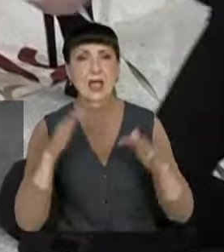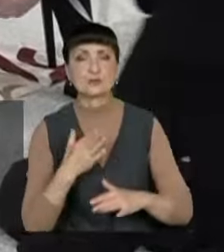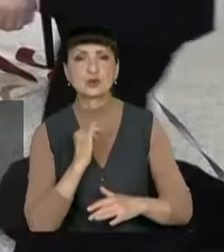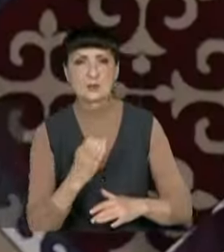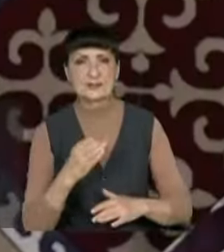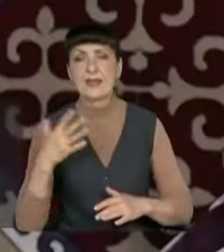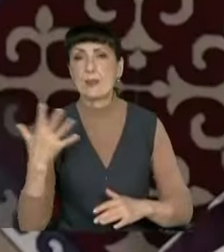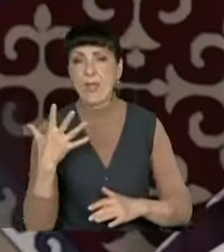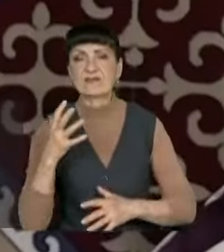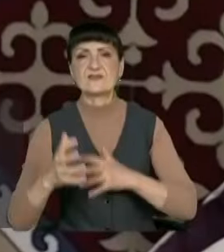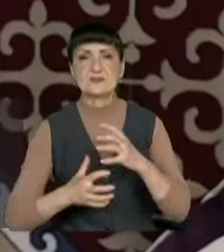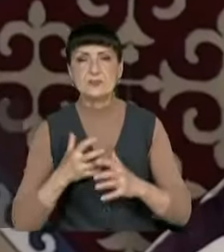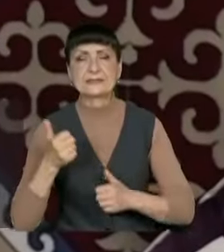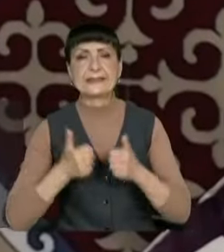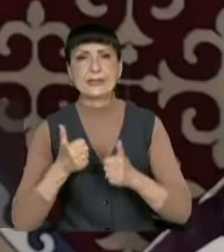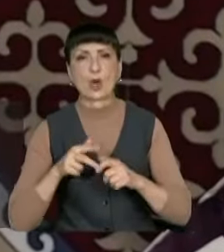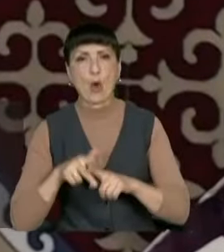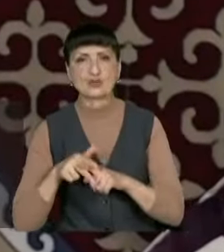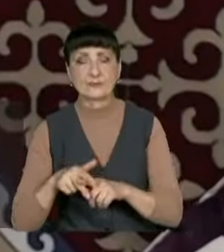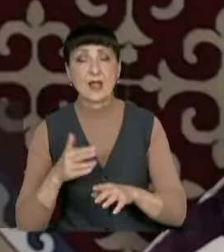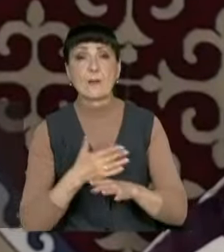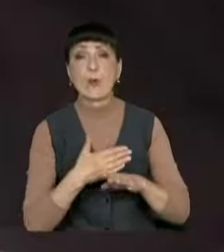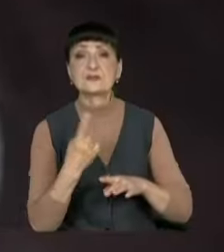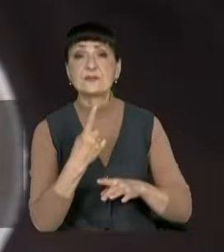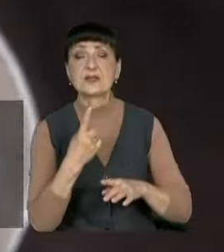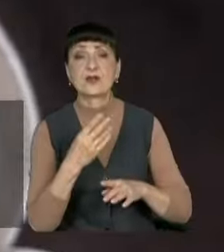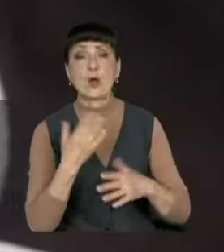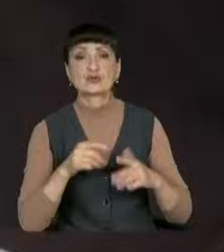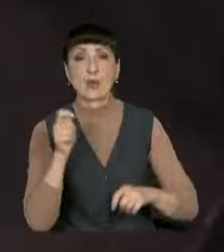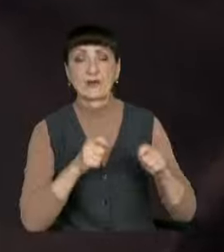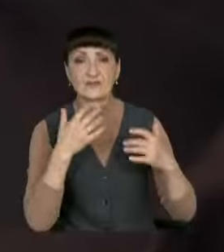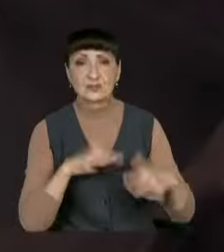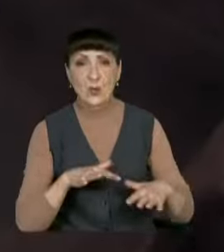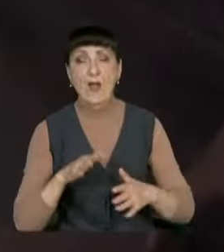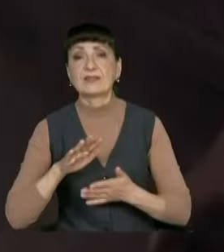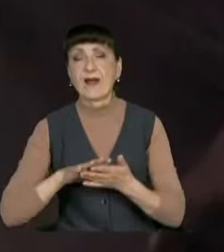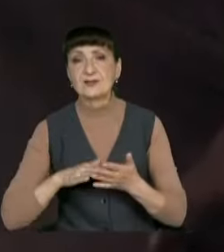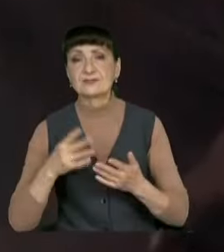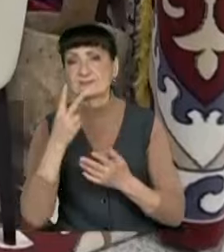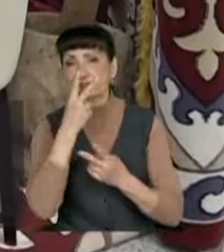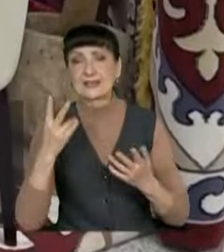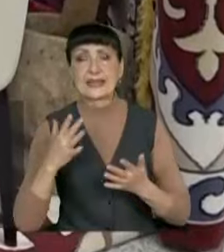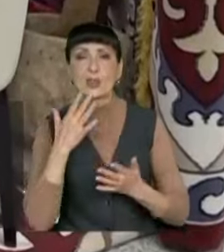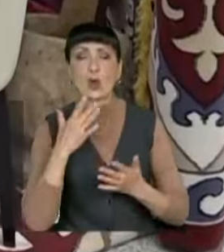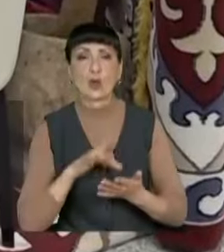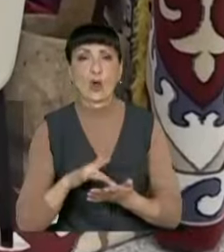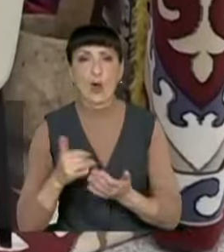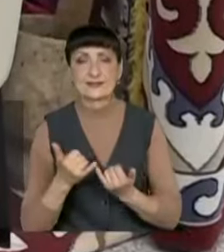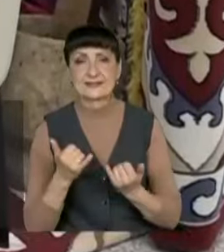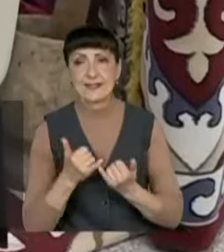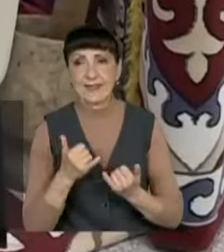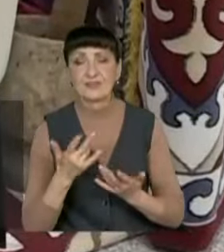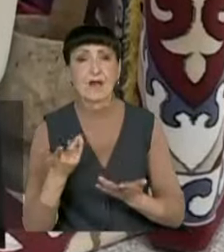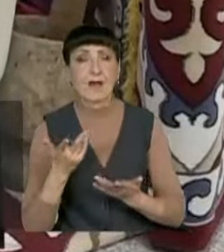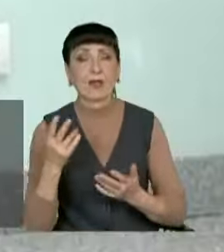пятые всемирные игры кочевников. Сразу после первого мероприятия дирекция спорта познакомила иностранных гостей Шанхайской организации